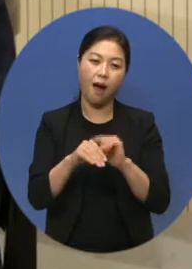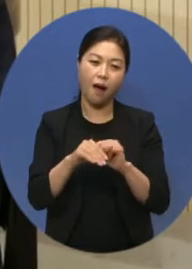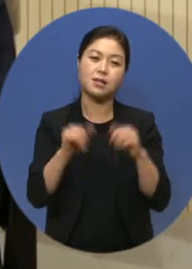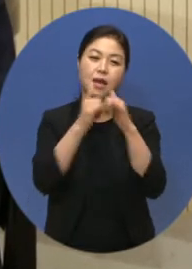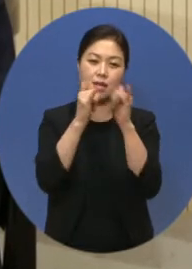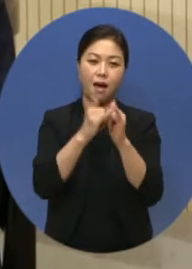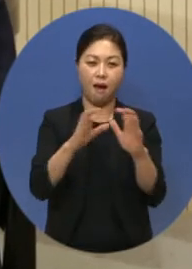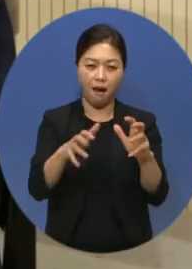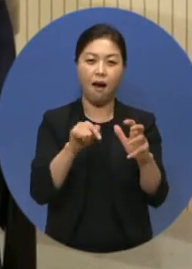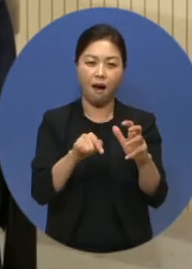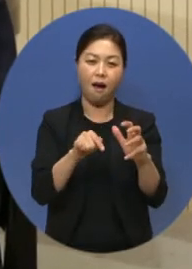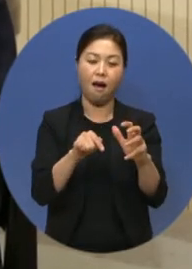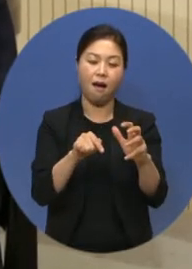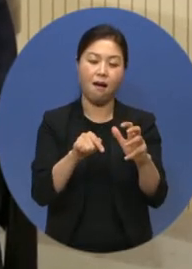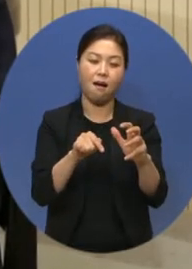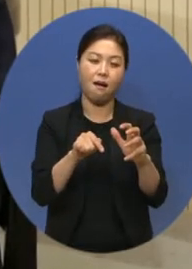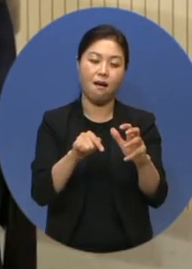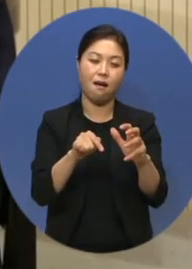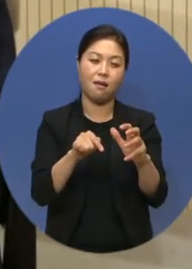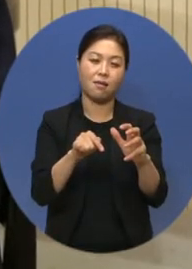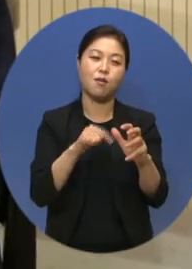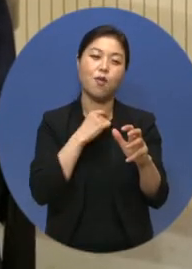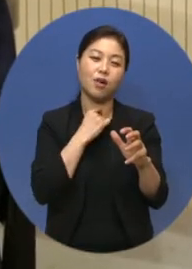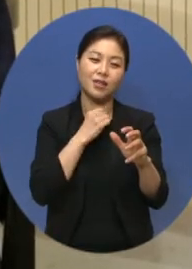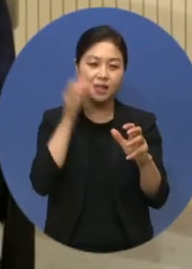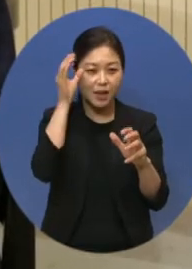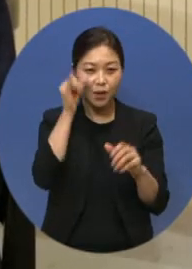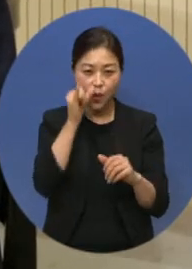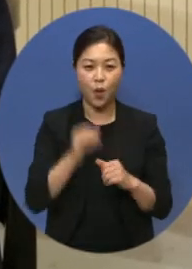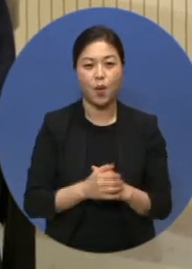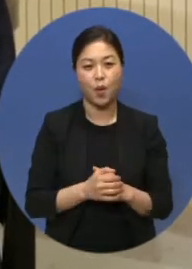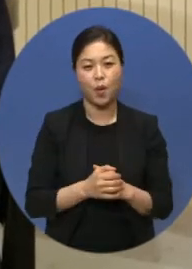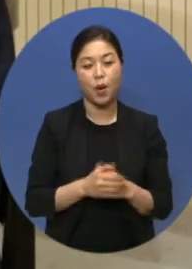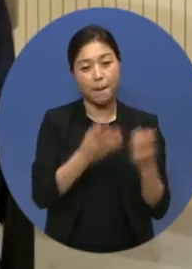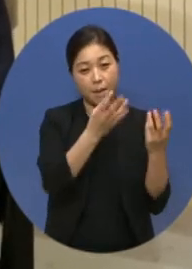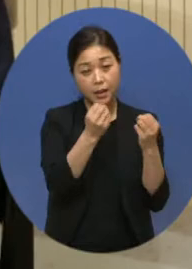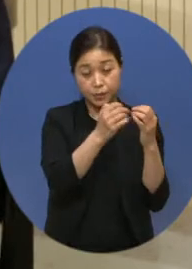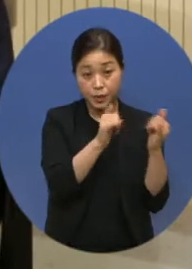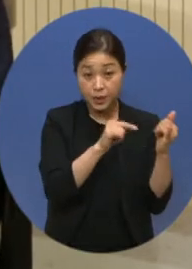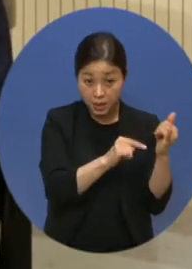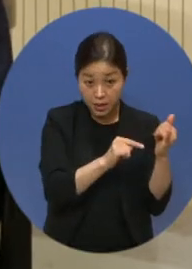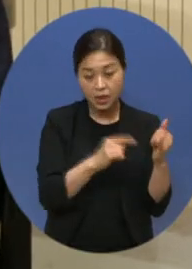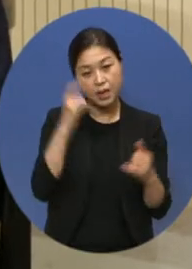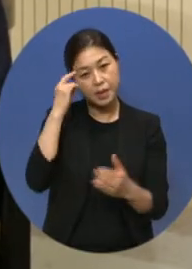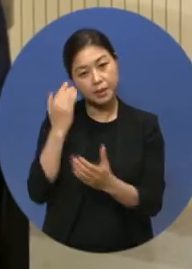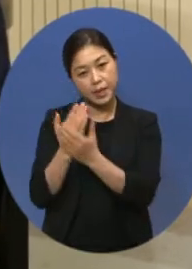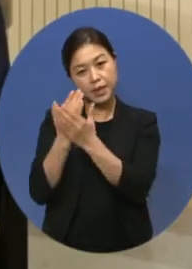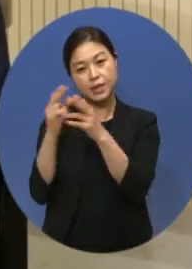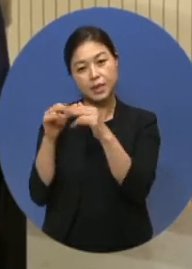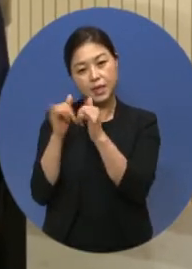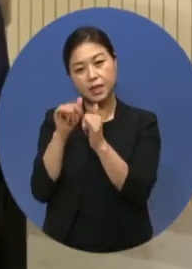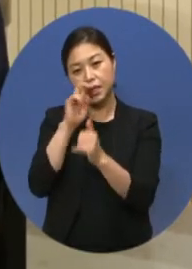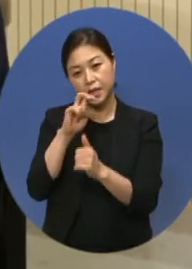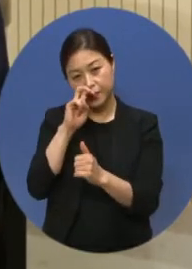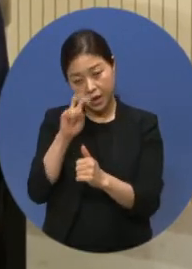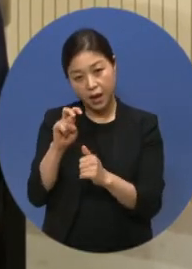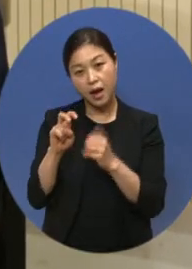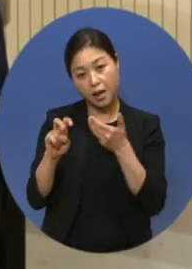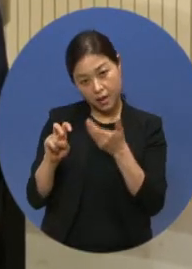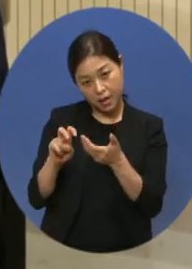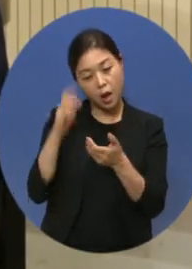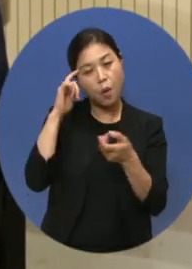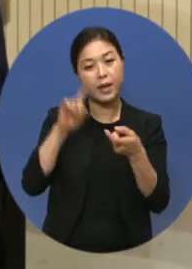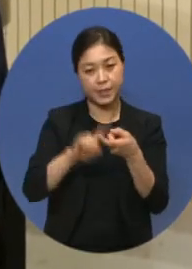정말 바라고 많은 분들이 이들 발달장애인 음악가들에게 관심을